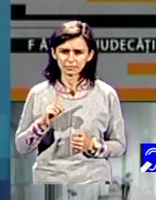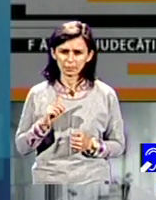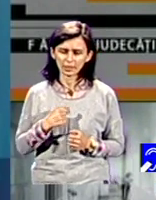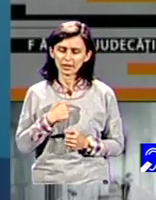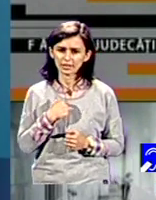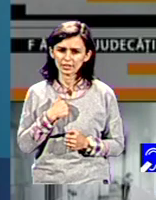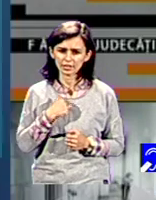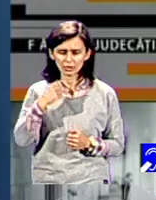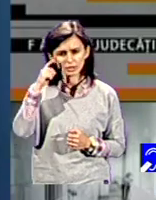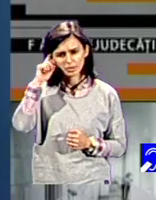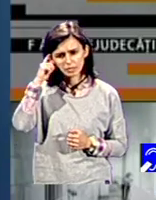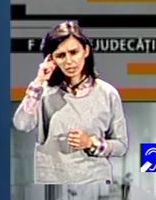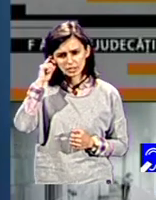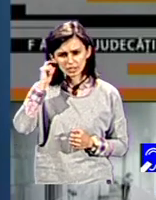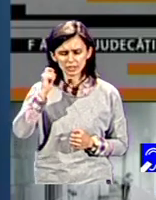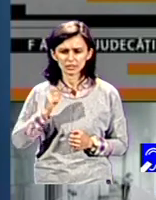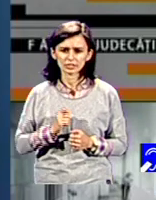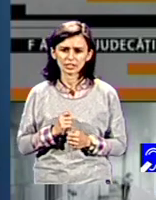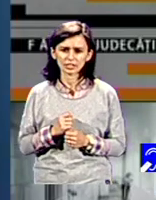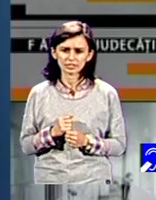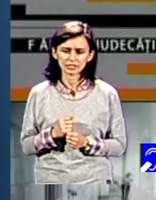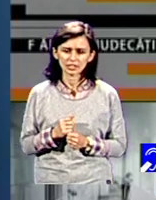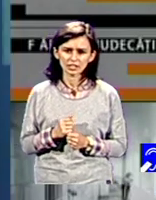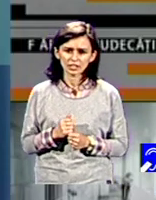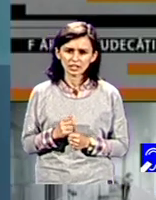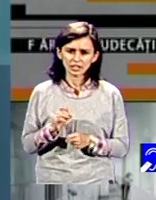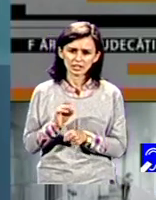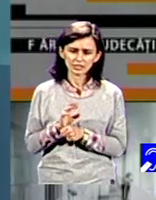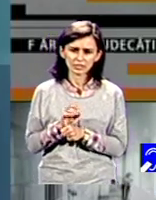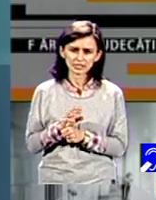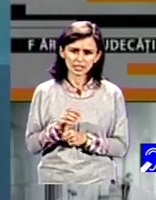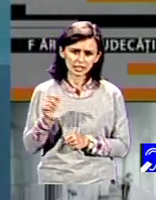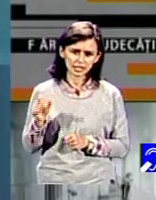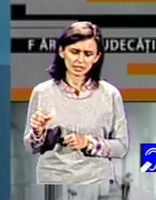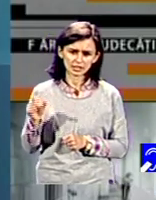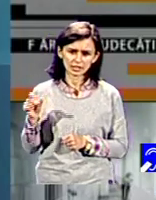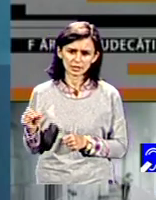mă gândesc și să nu fac referire la la traficul de persoane care